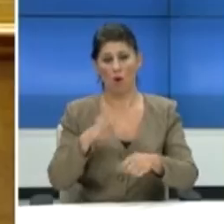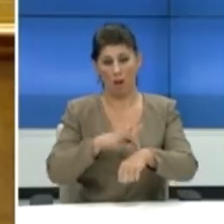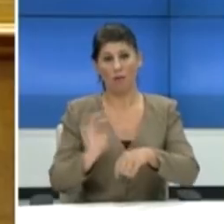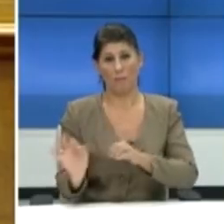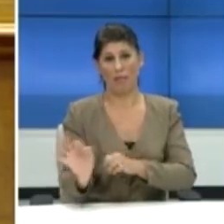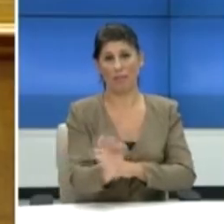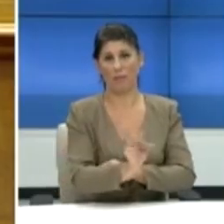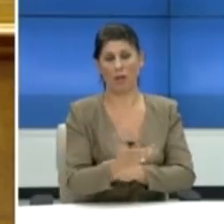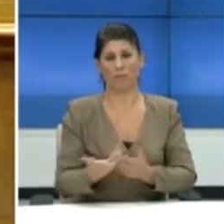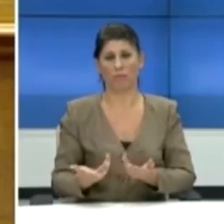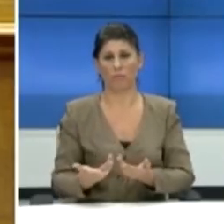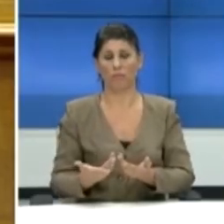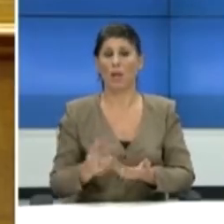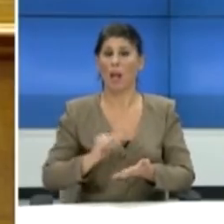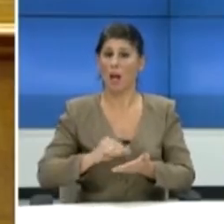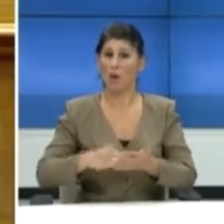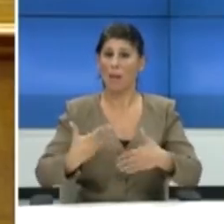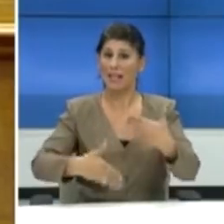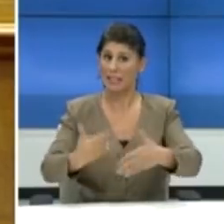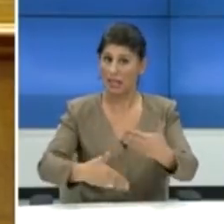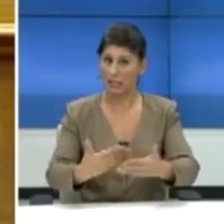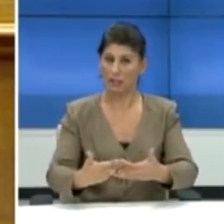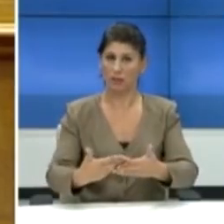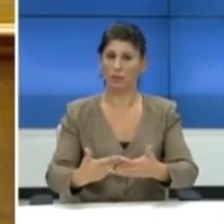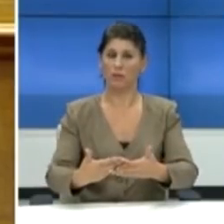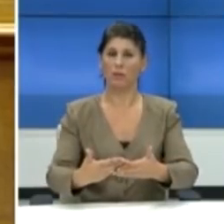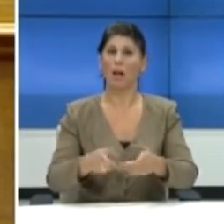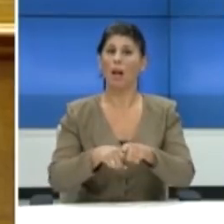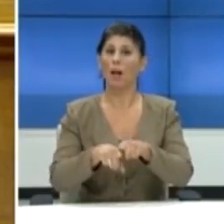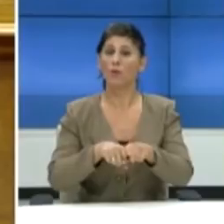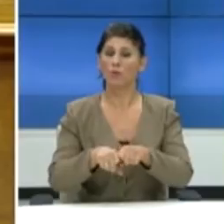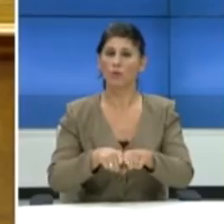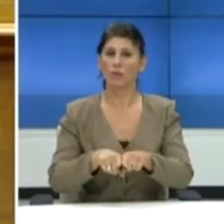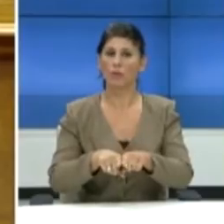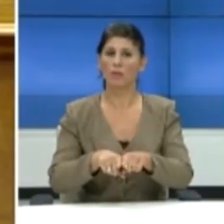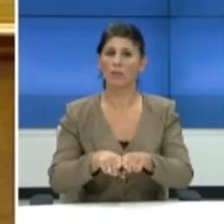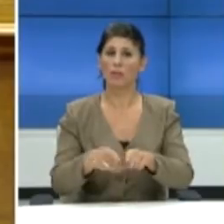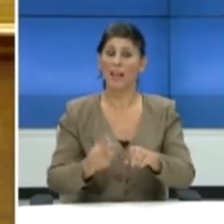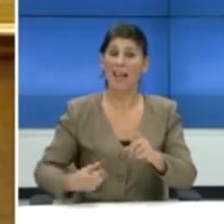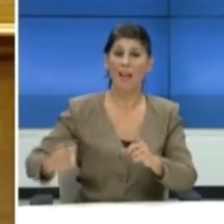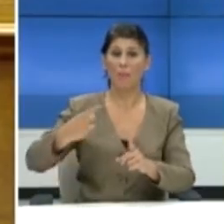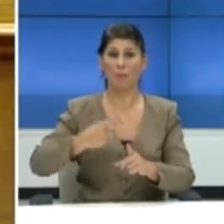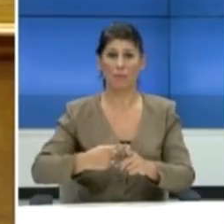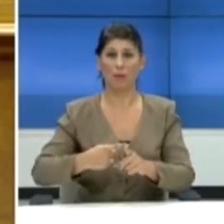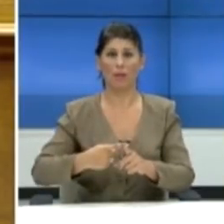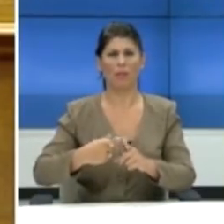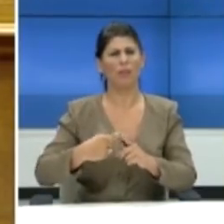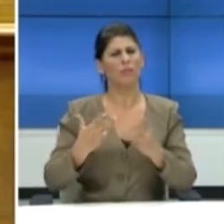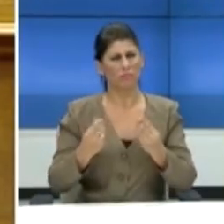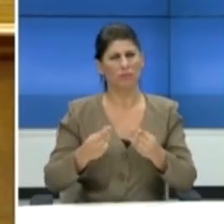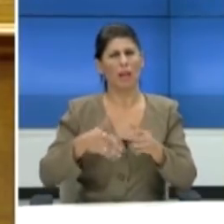πανδημία. Επίσης, οι εξελίξεις καθορίζονται και από την όξυνση επιπλέον των